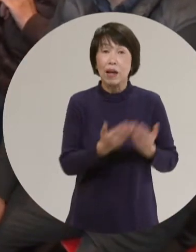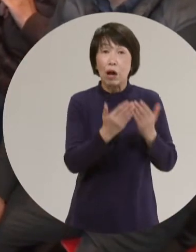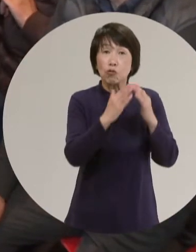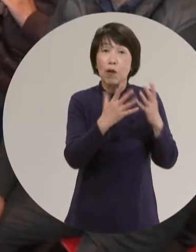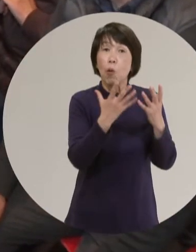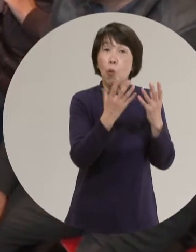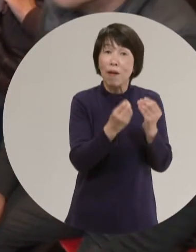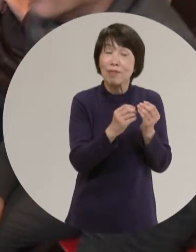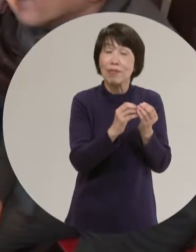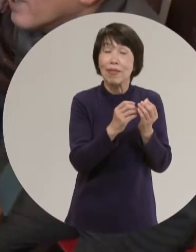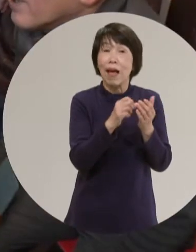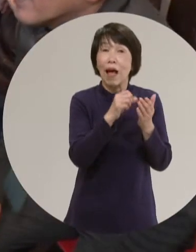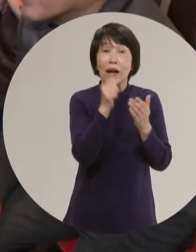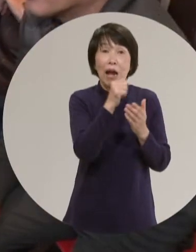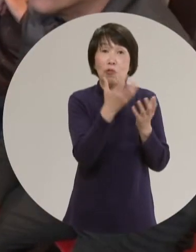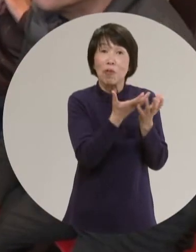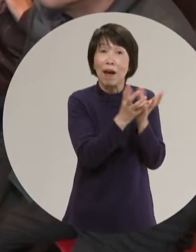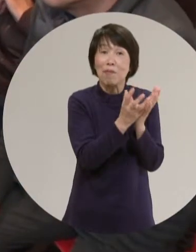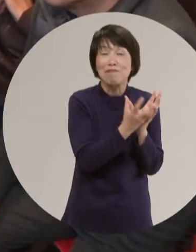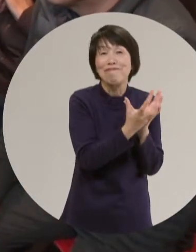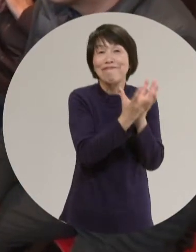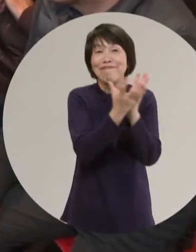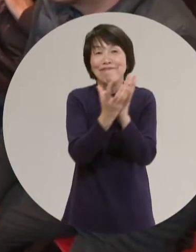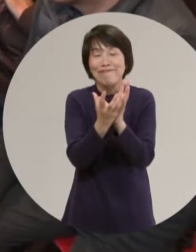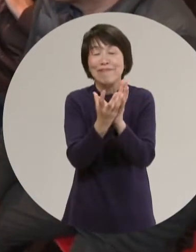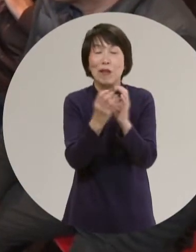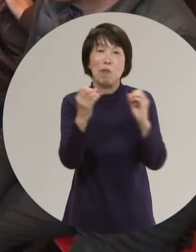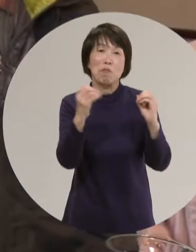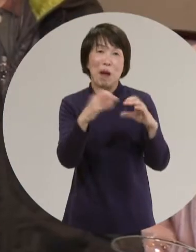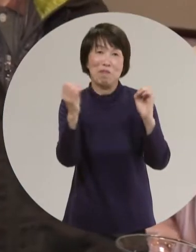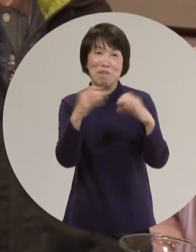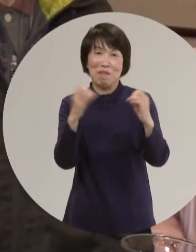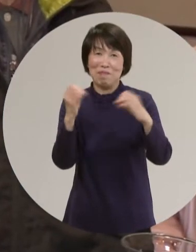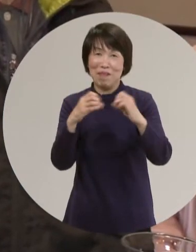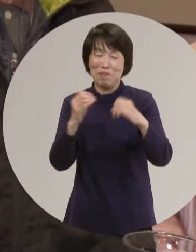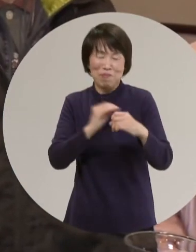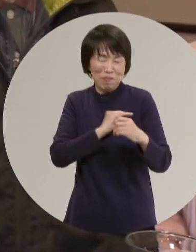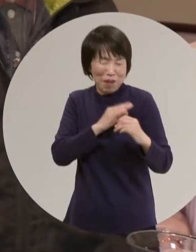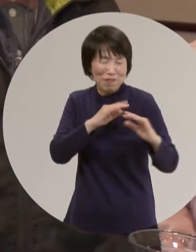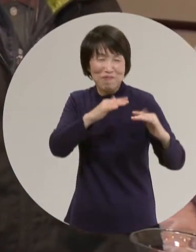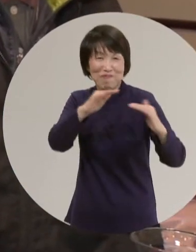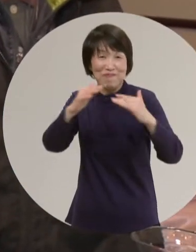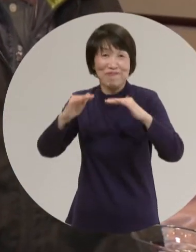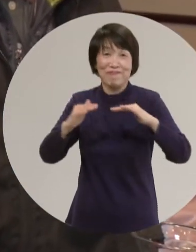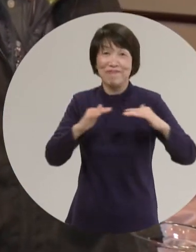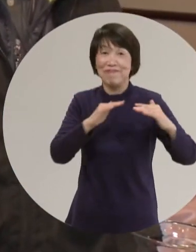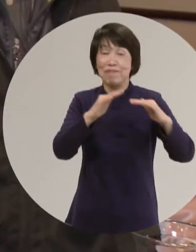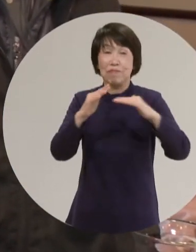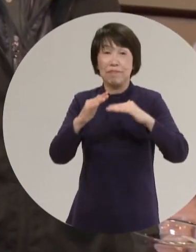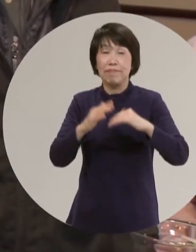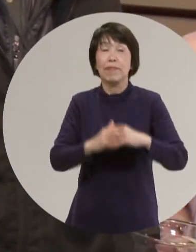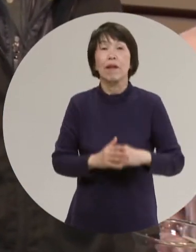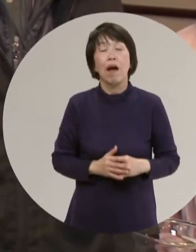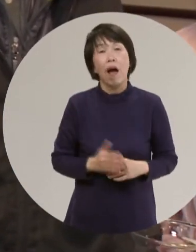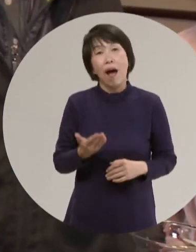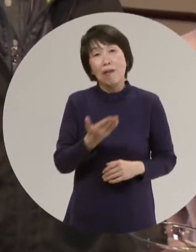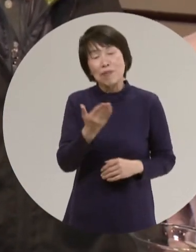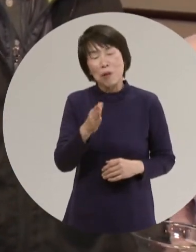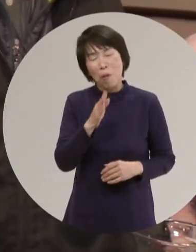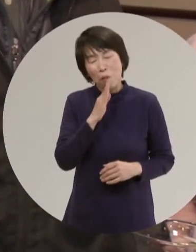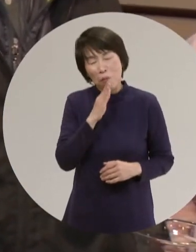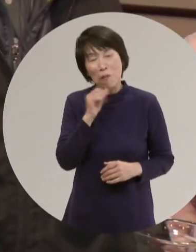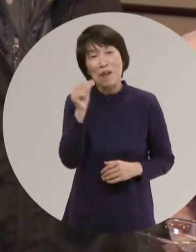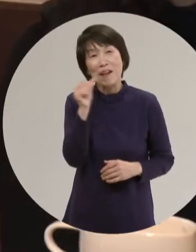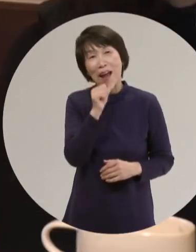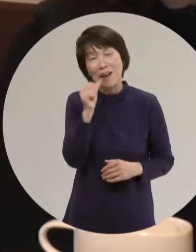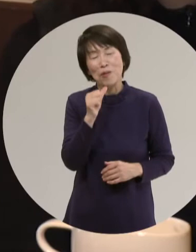この日も学習会を終えたガイド仲間が勢ぞろい。ここでも熱く議論を交わします。皆さ